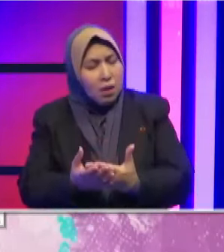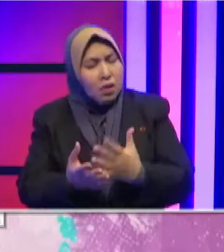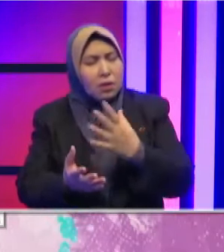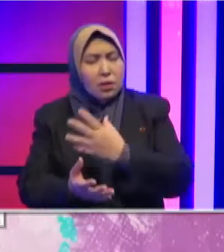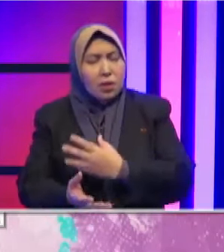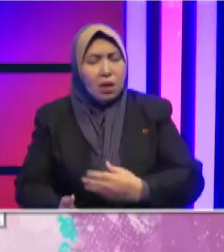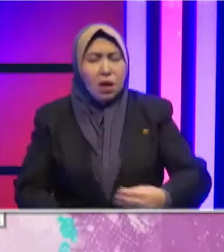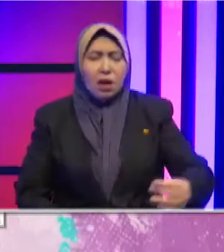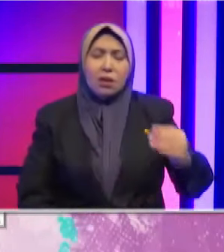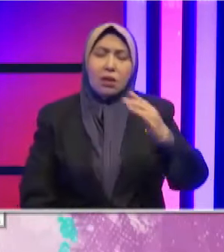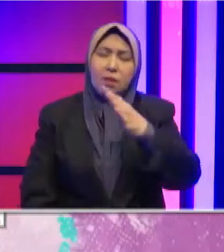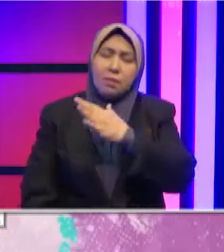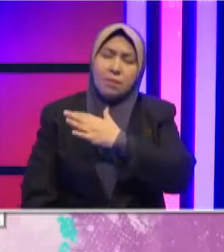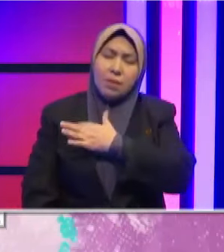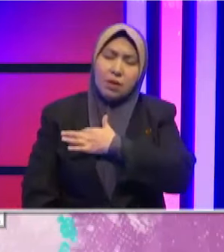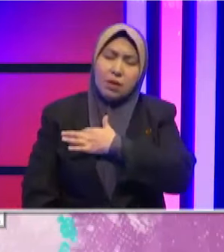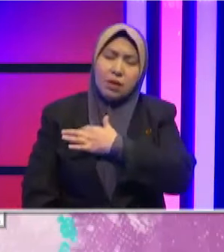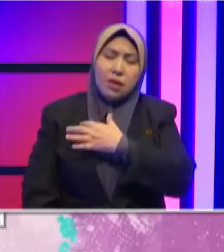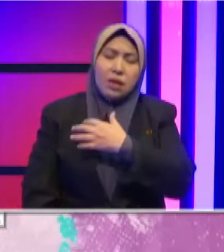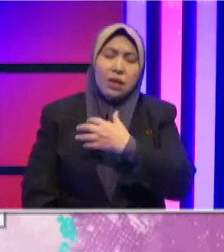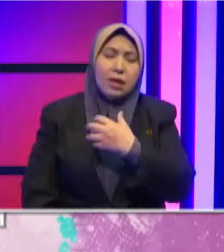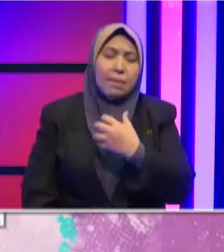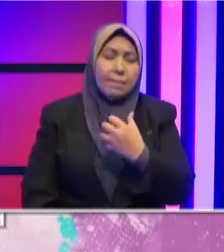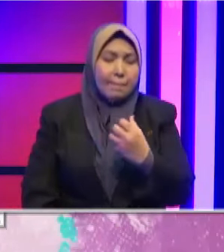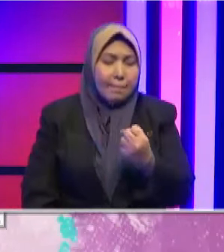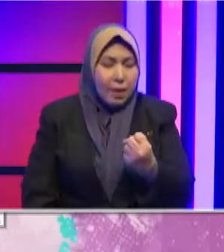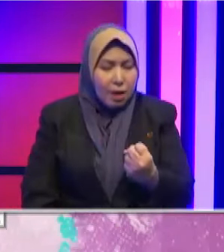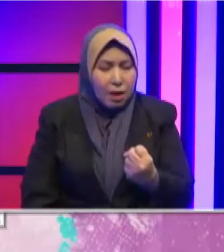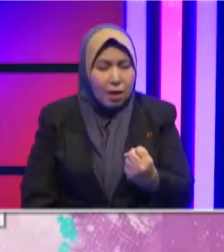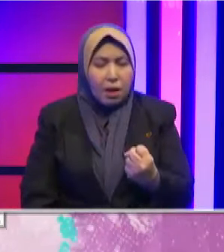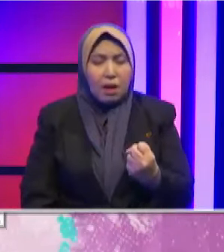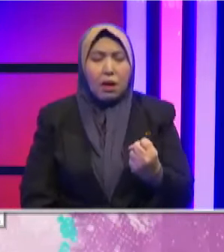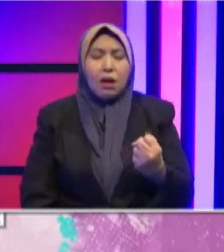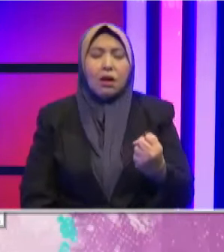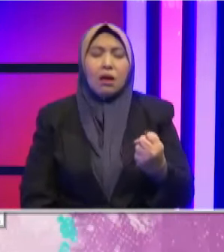i wa-mu wa-mu bingung